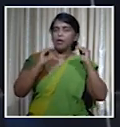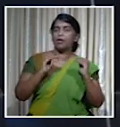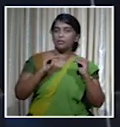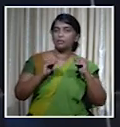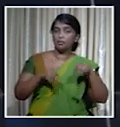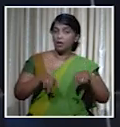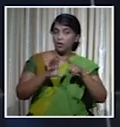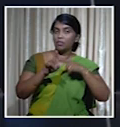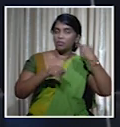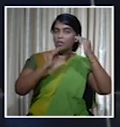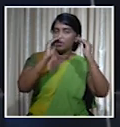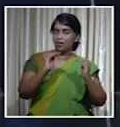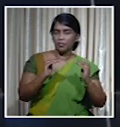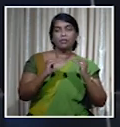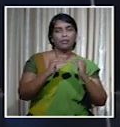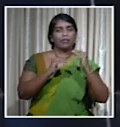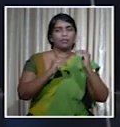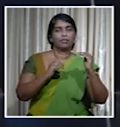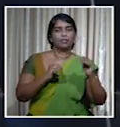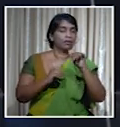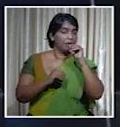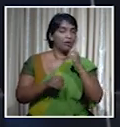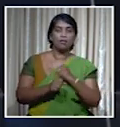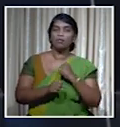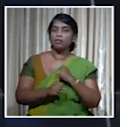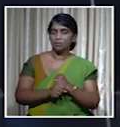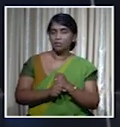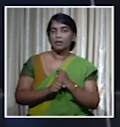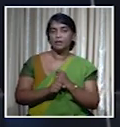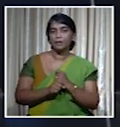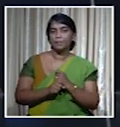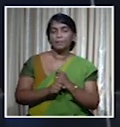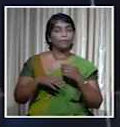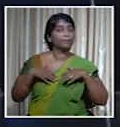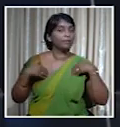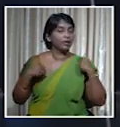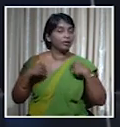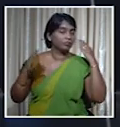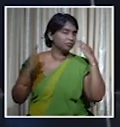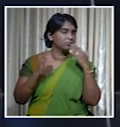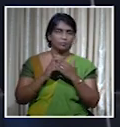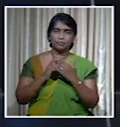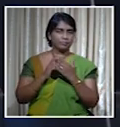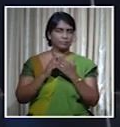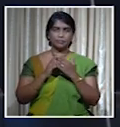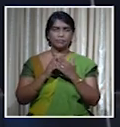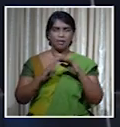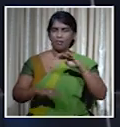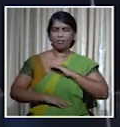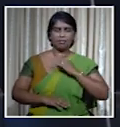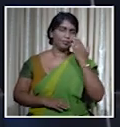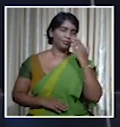වෙනවා, මේ අවුරුද්දට ඊළඟට අඩු වෙනවා. ඒත් ඇත්තටම රජය පෞද්ගලික සෞඛ්‍ය කෙරෙහි දක්වන ආකල්පය මේකෙන්